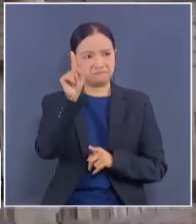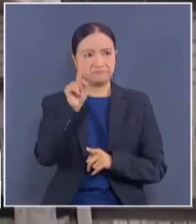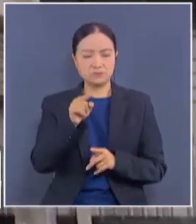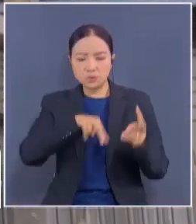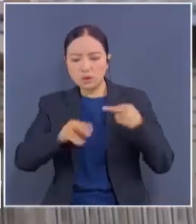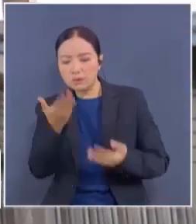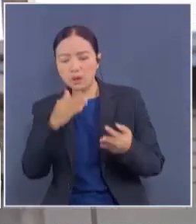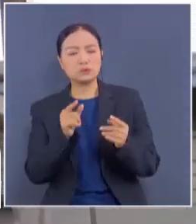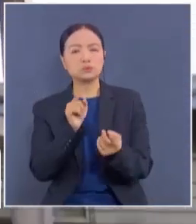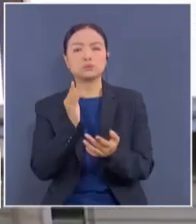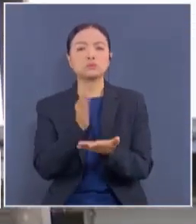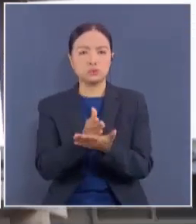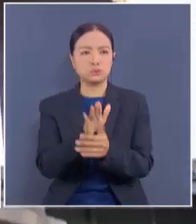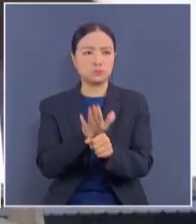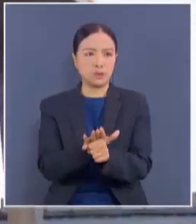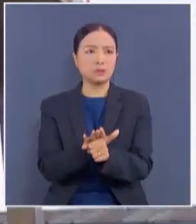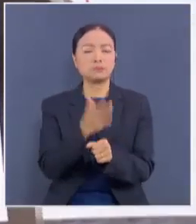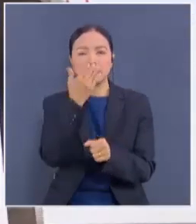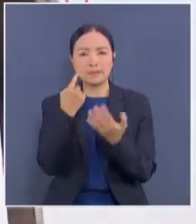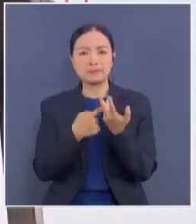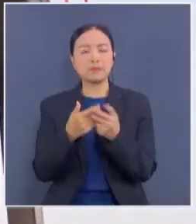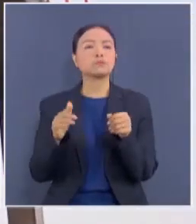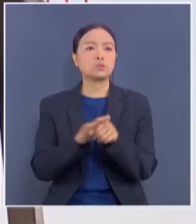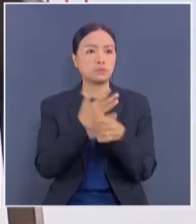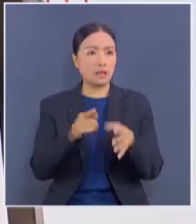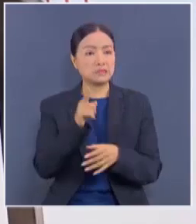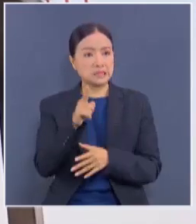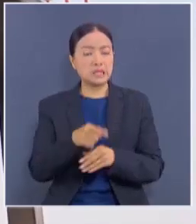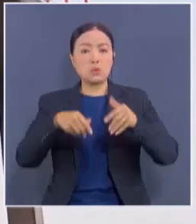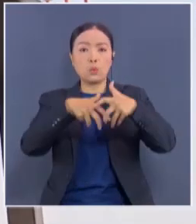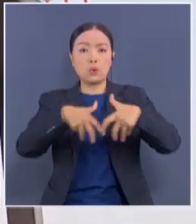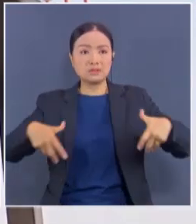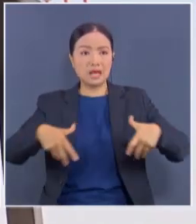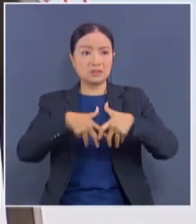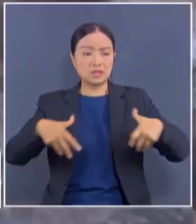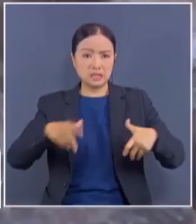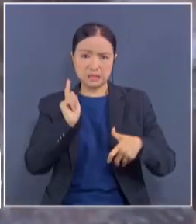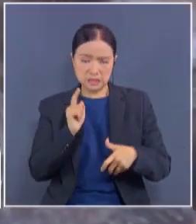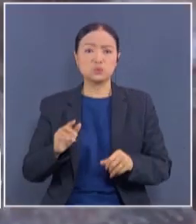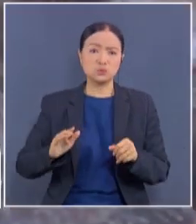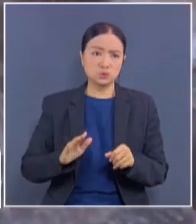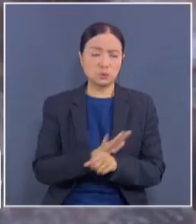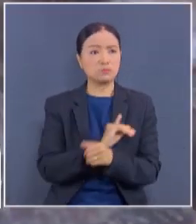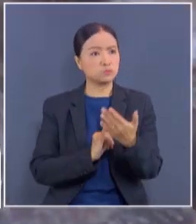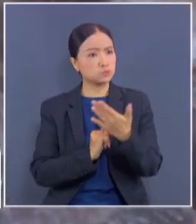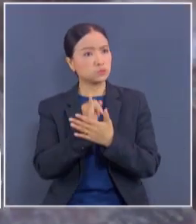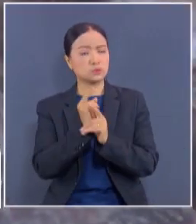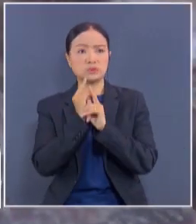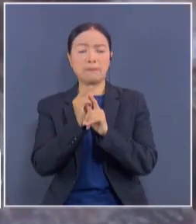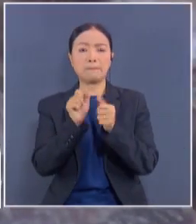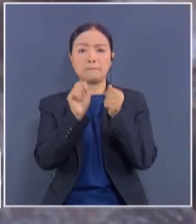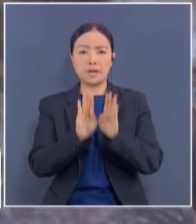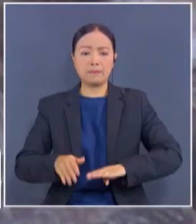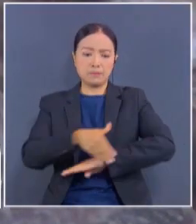หาส่วนสาเหตุในการตรวจสอบเบื้องต้นนะคะเพราะว่าโครงสร้างของอาคารเนี่ยถูกต้องสมบูรณ์หมดค่ะเป็นไปตามแบบที่